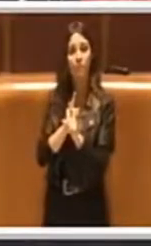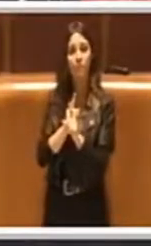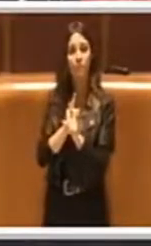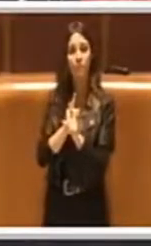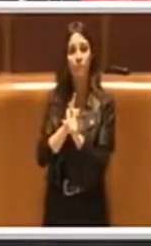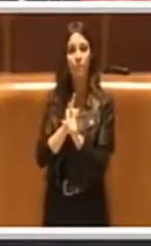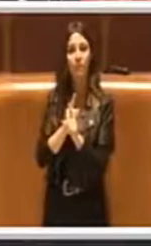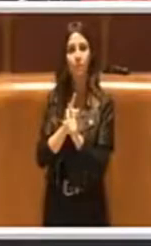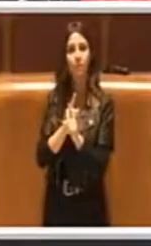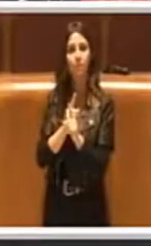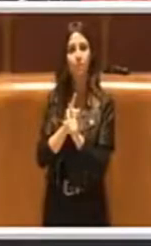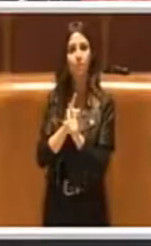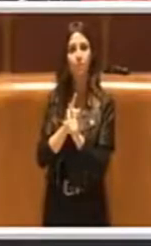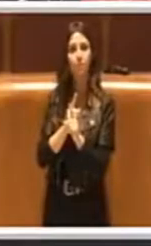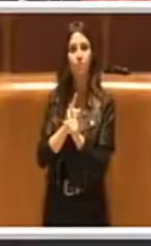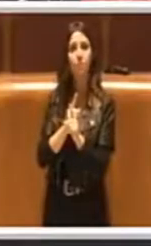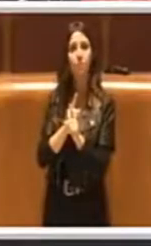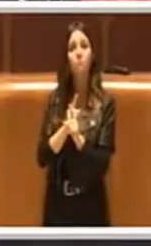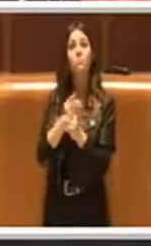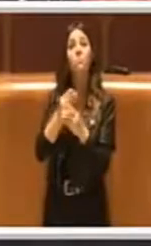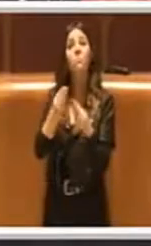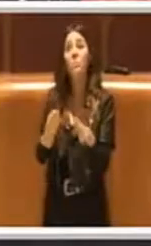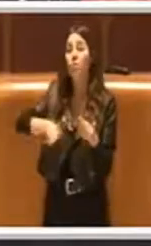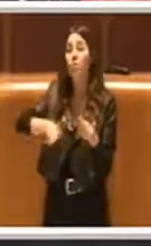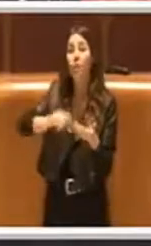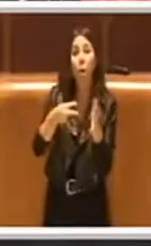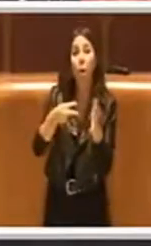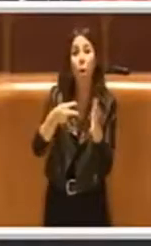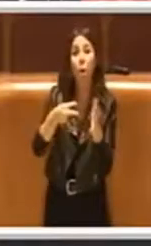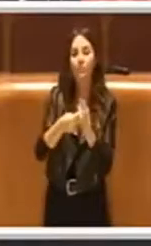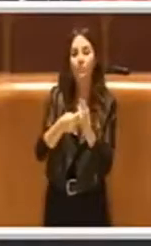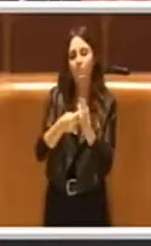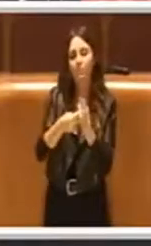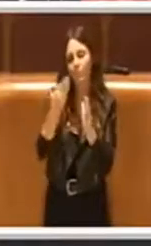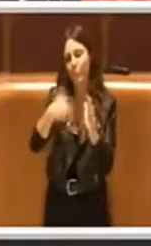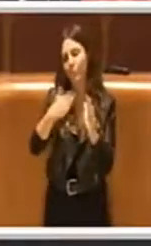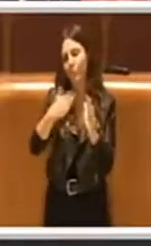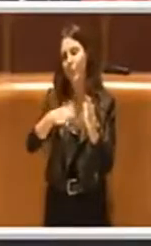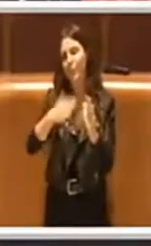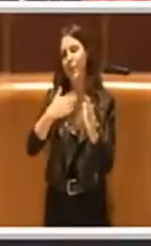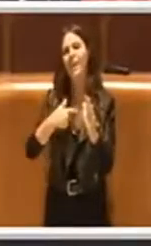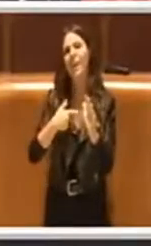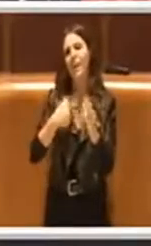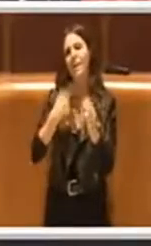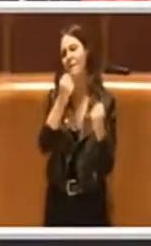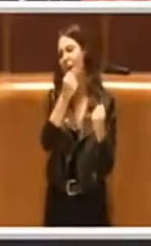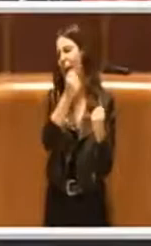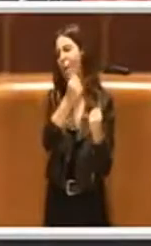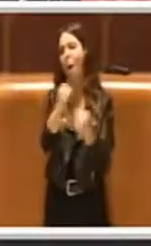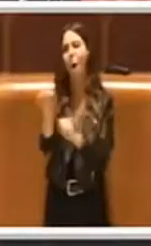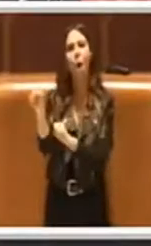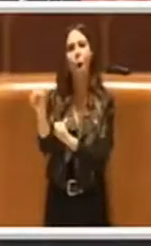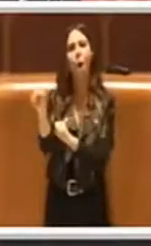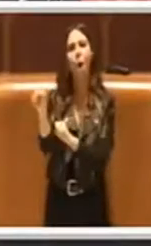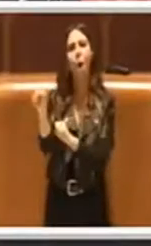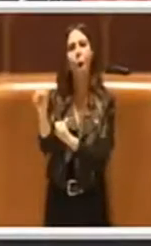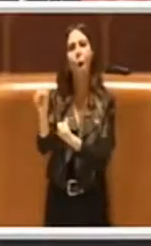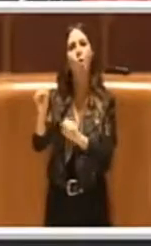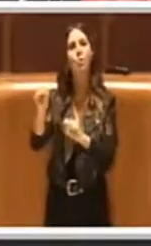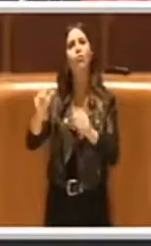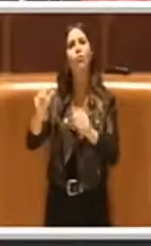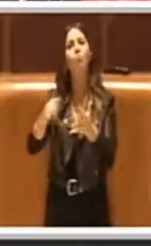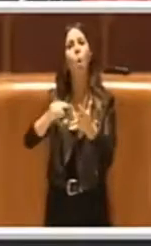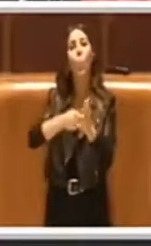quando noi abbiamo avuto il problema dei famosi ormai sono diventati veramente famosi 18 milioni dei